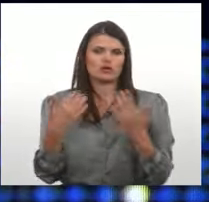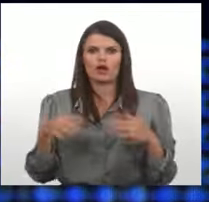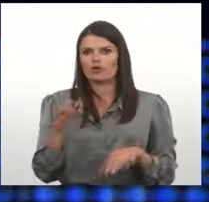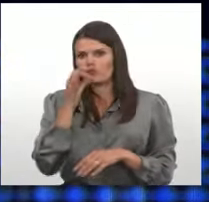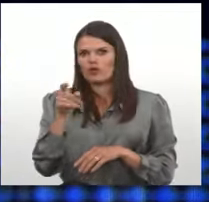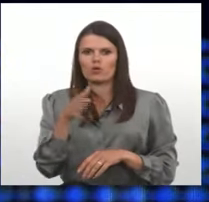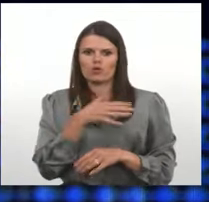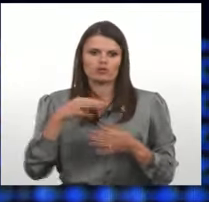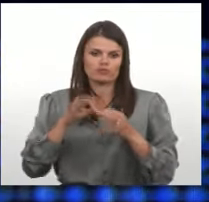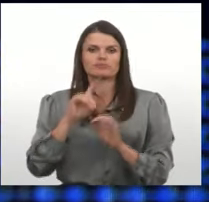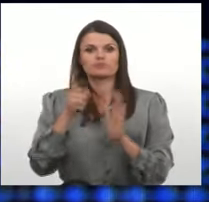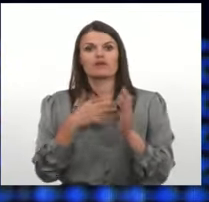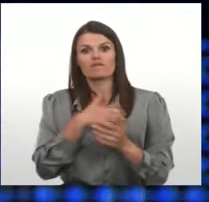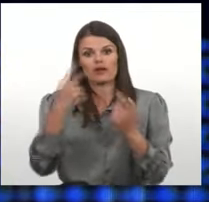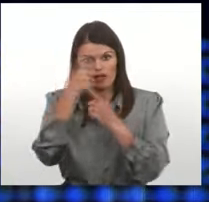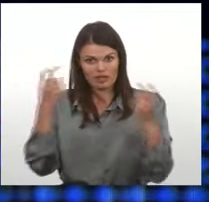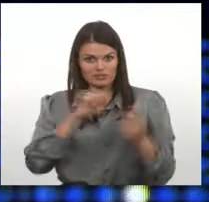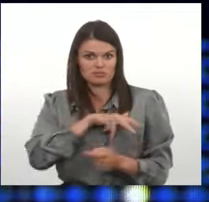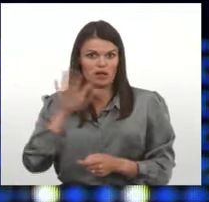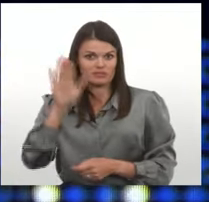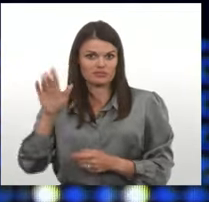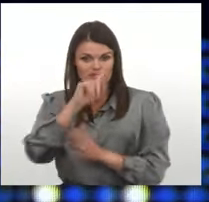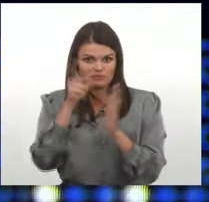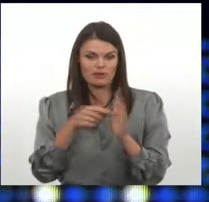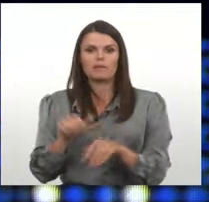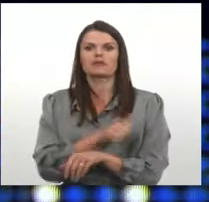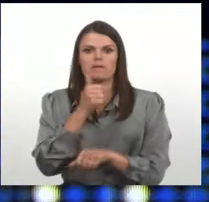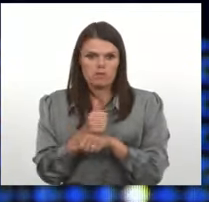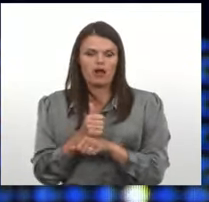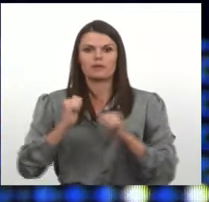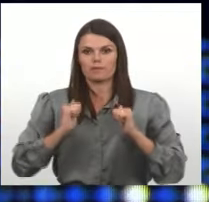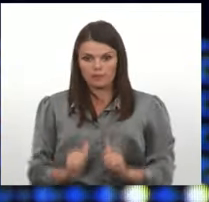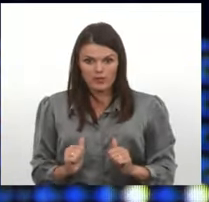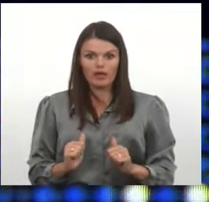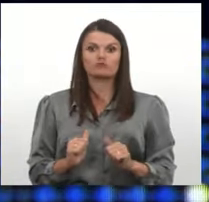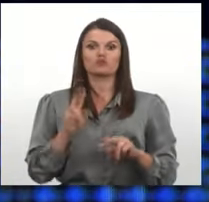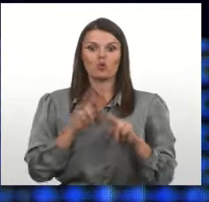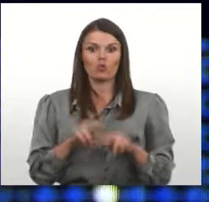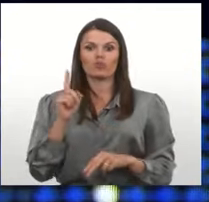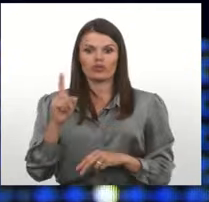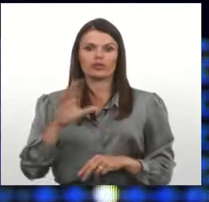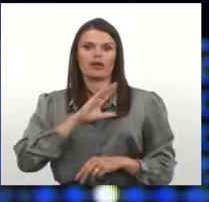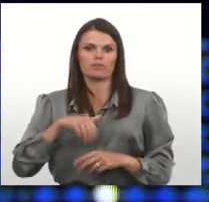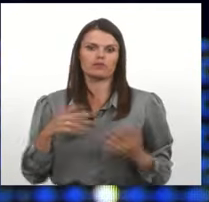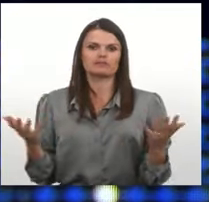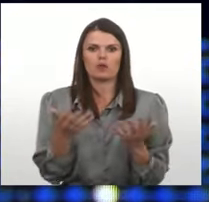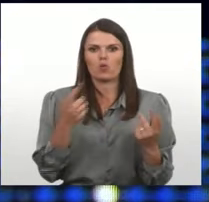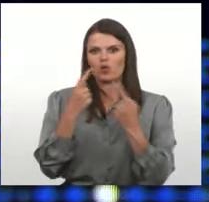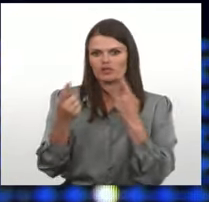tas ir ļoti sarežģīts jautājums. Ir jāatzīst Palestīnas valsts. Bet primāri miers. Un tikai pēc tam kaut kādas